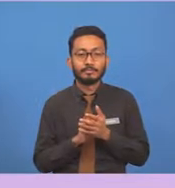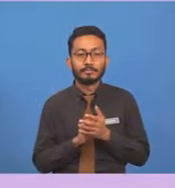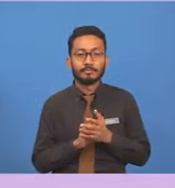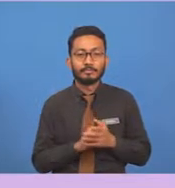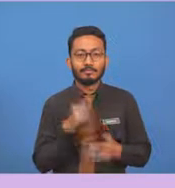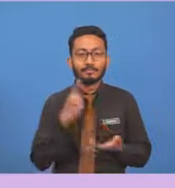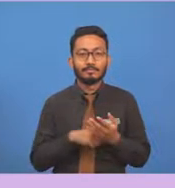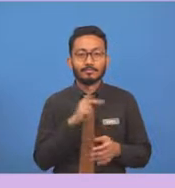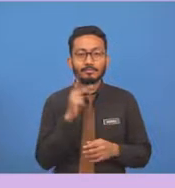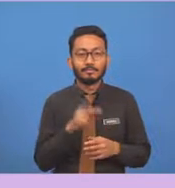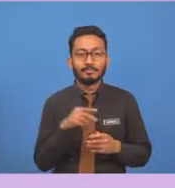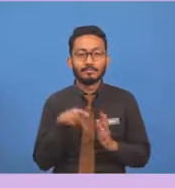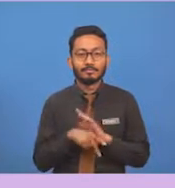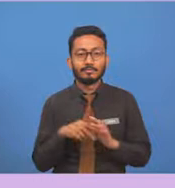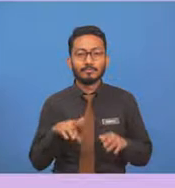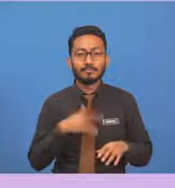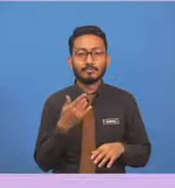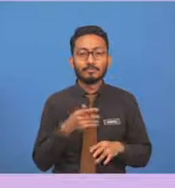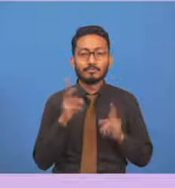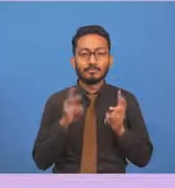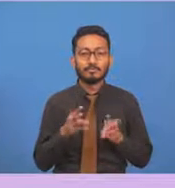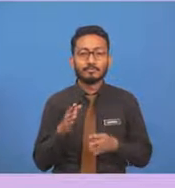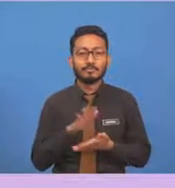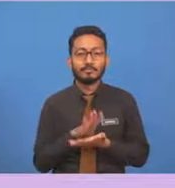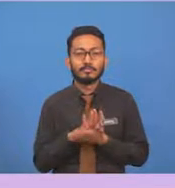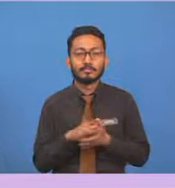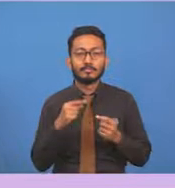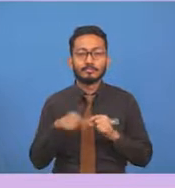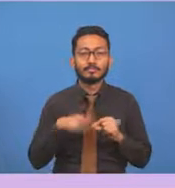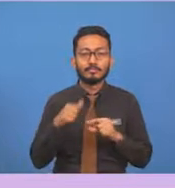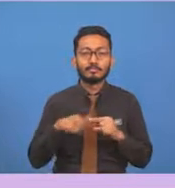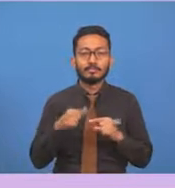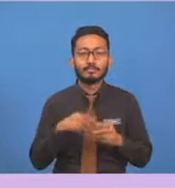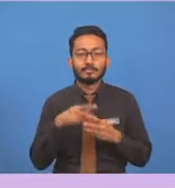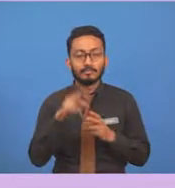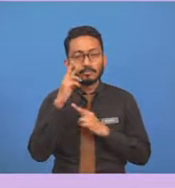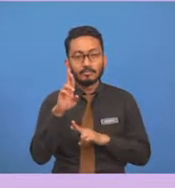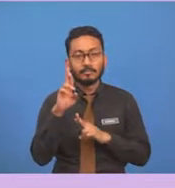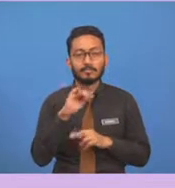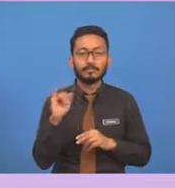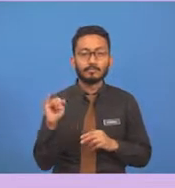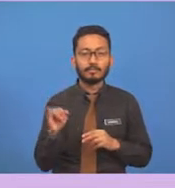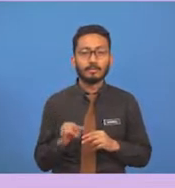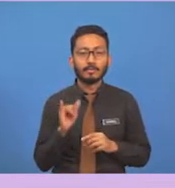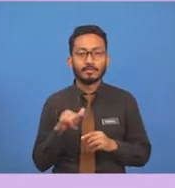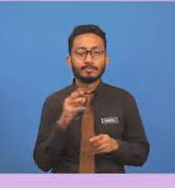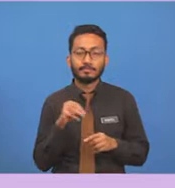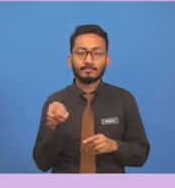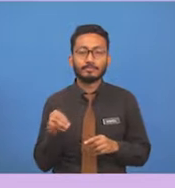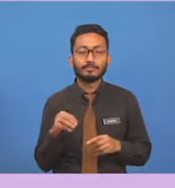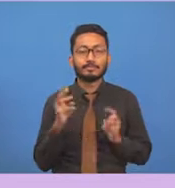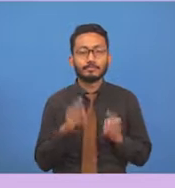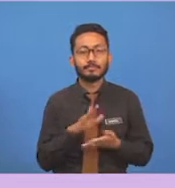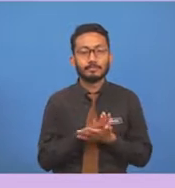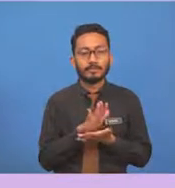Apakah perasaan warga sekolah apabila mereka dihormati? Ya, murid-murid, warga sekolah berasa